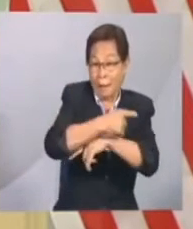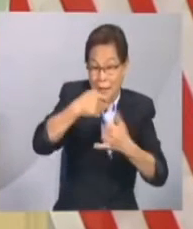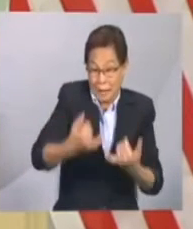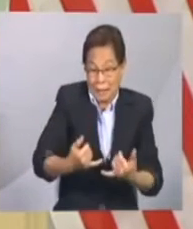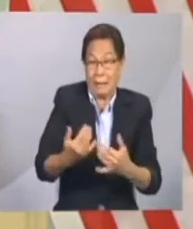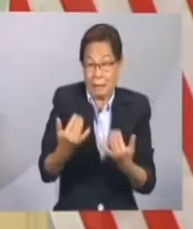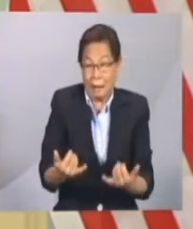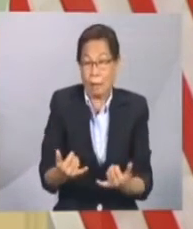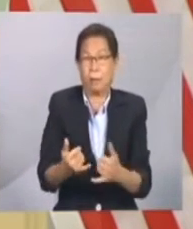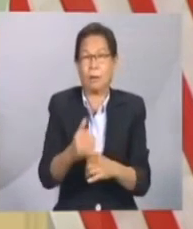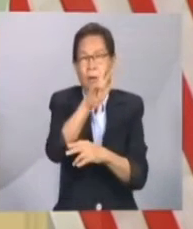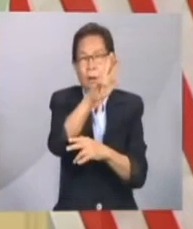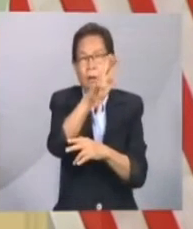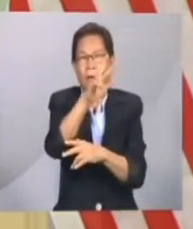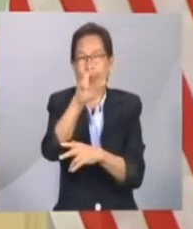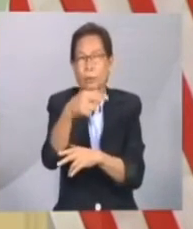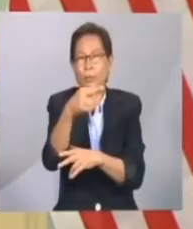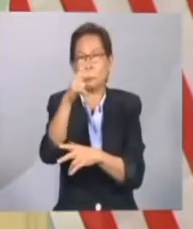pada hari ini